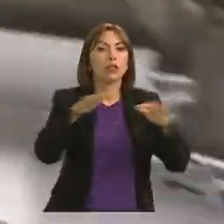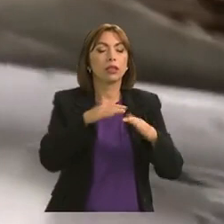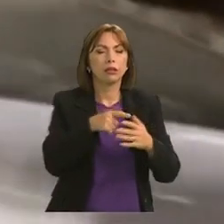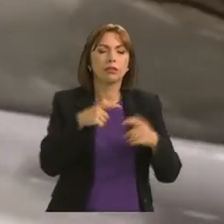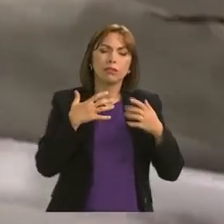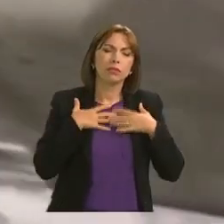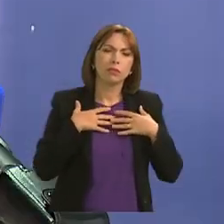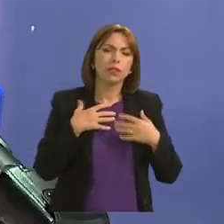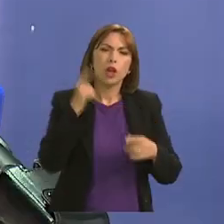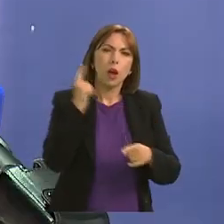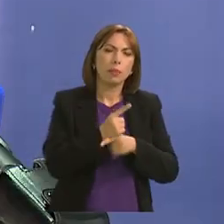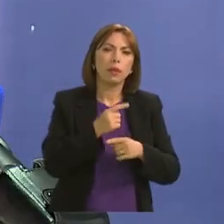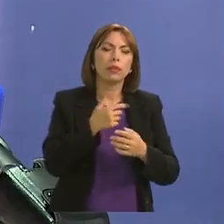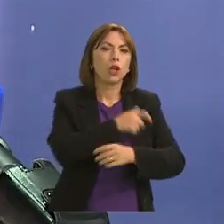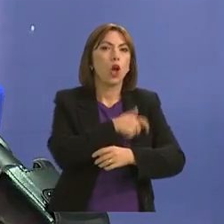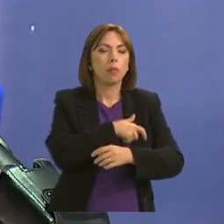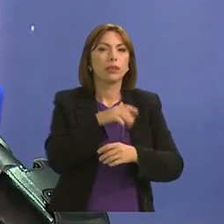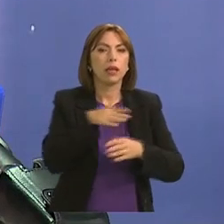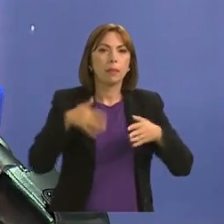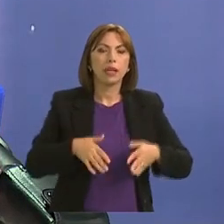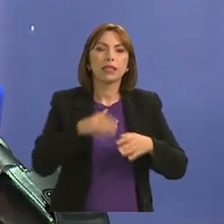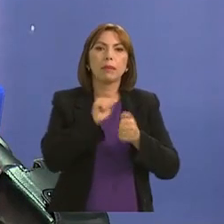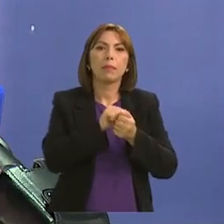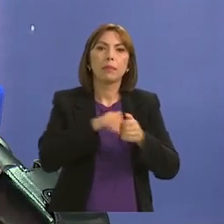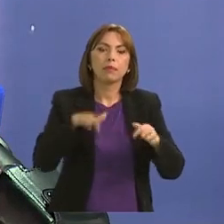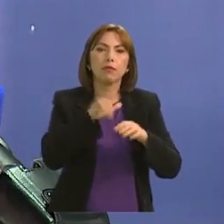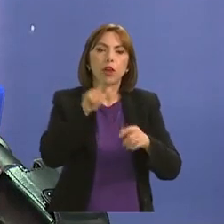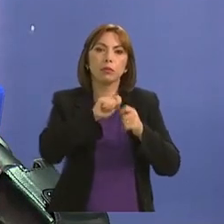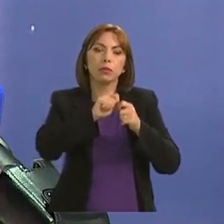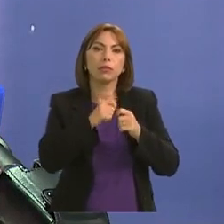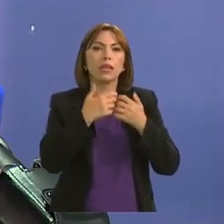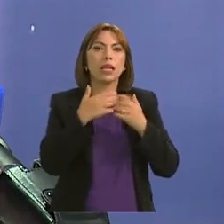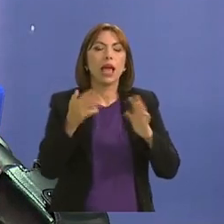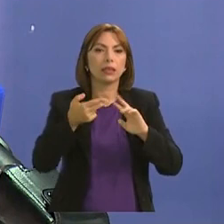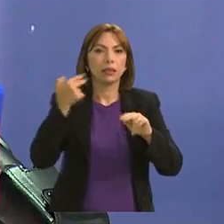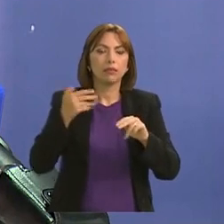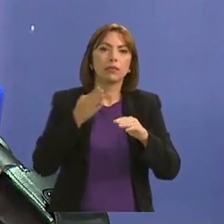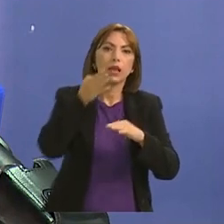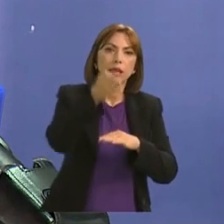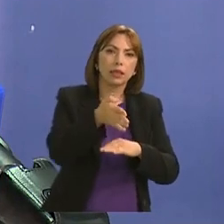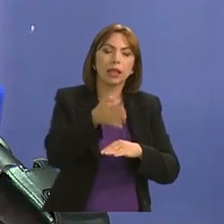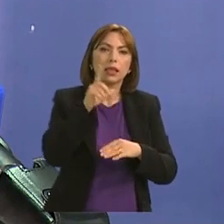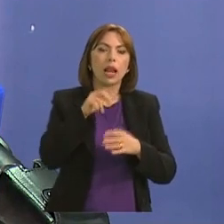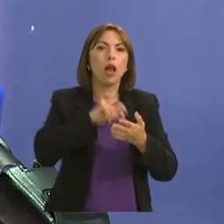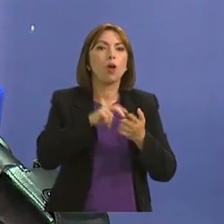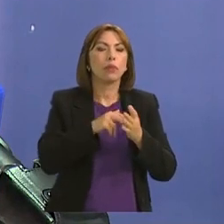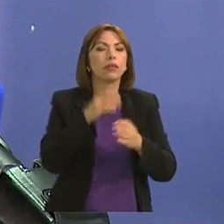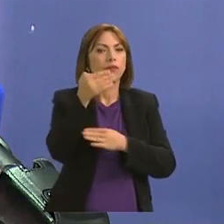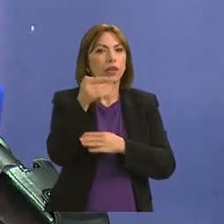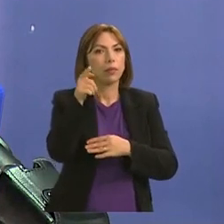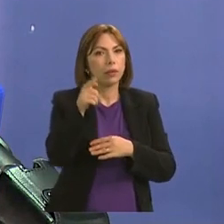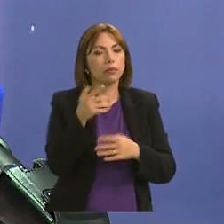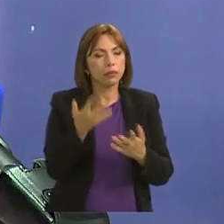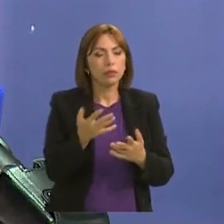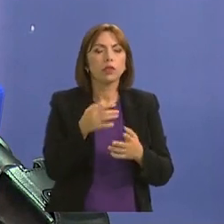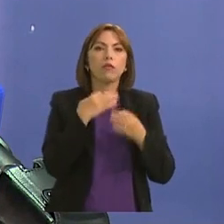către comisarii prezenți pe teren, vor fi pornite înainte de a intra la operatorul economic,